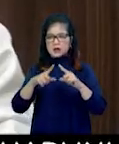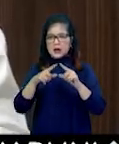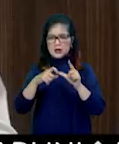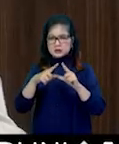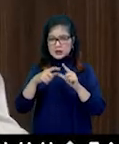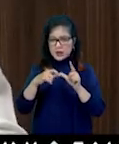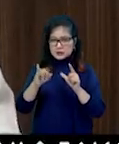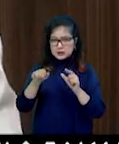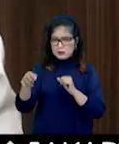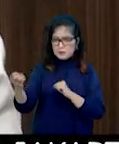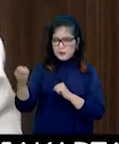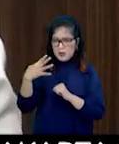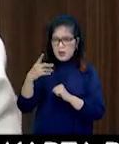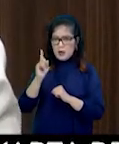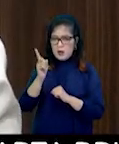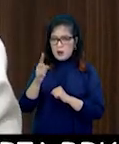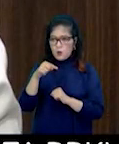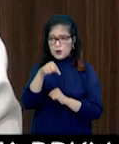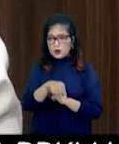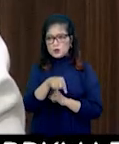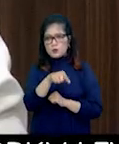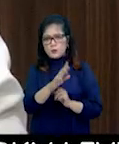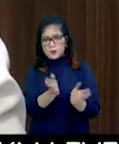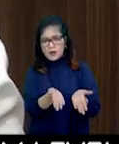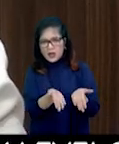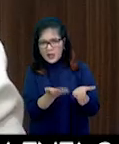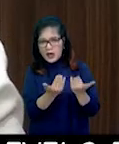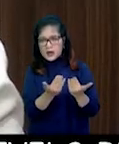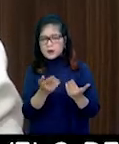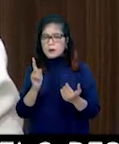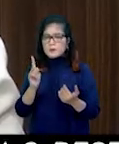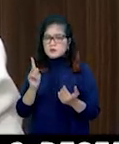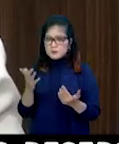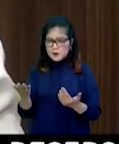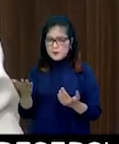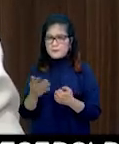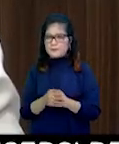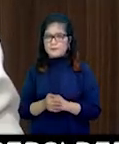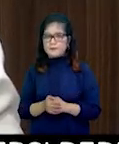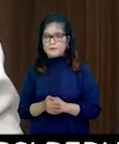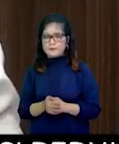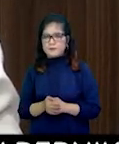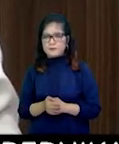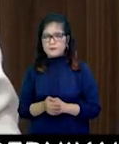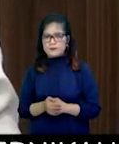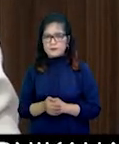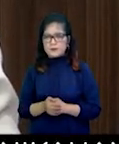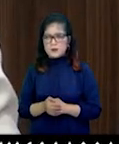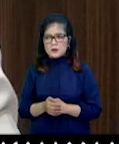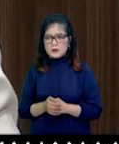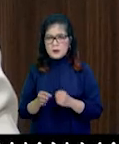sebagai keadaan yang meringankan. Nah, atas dasar itu, Majelis Hakim Kasasi